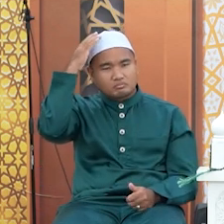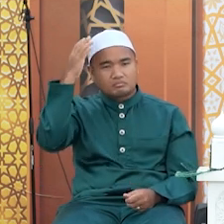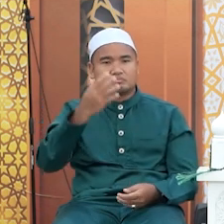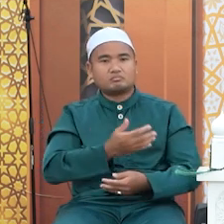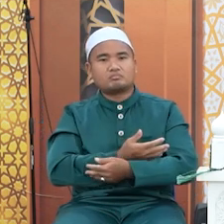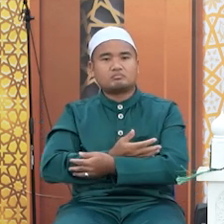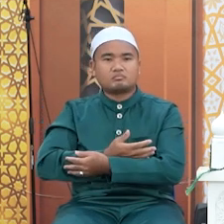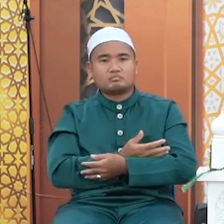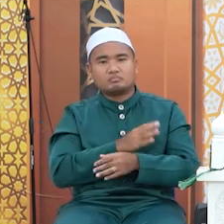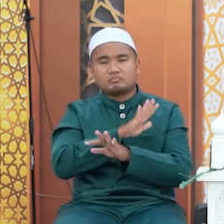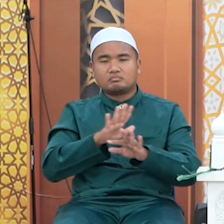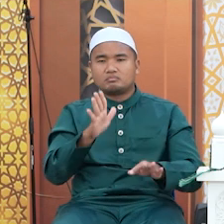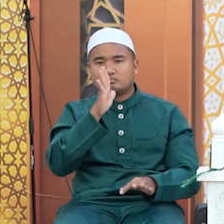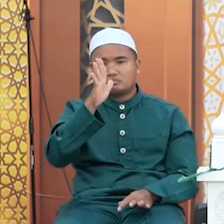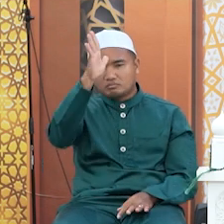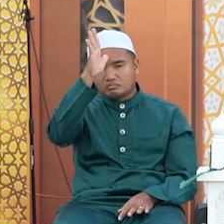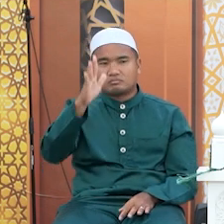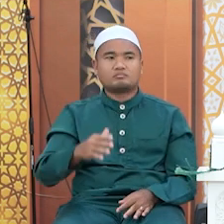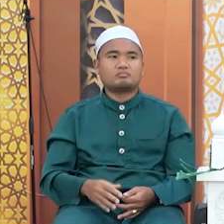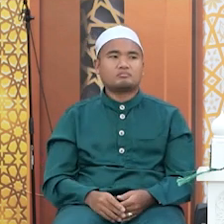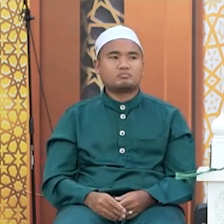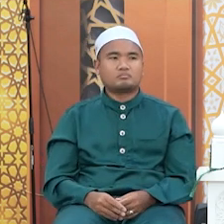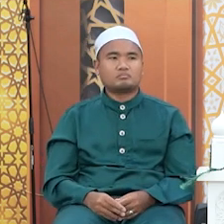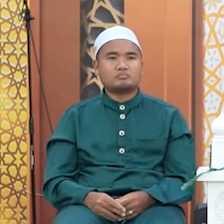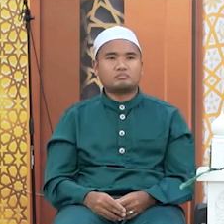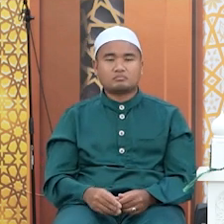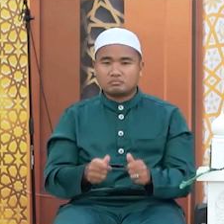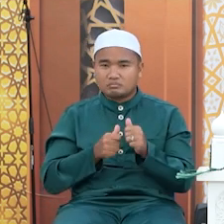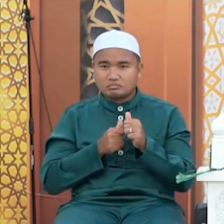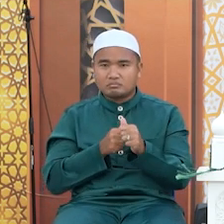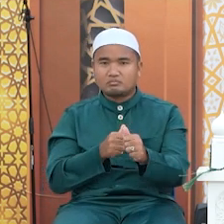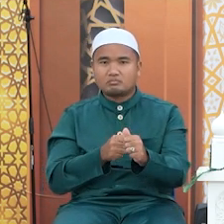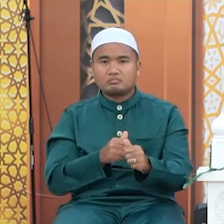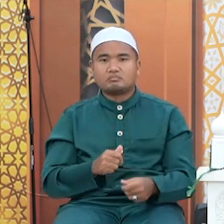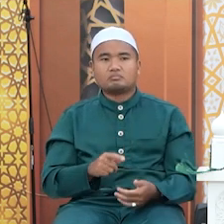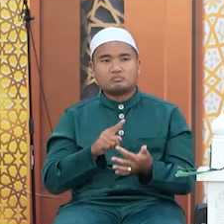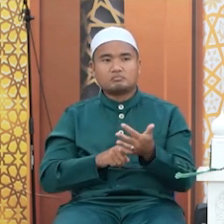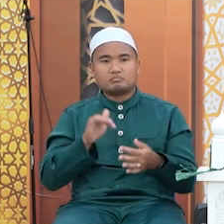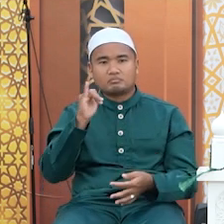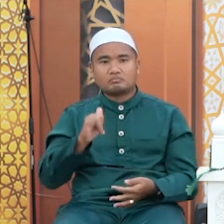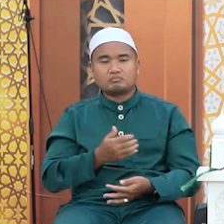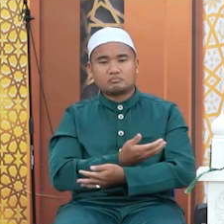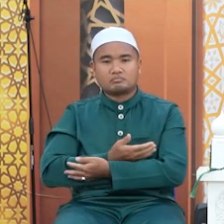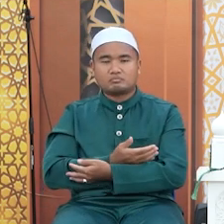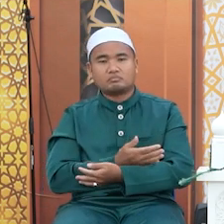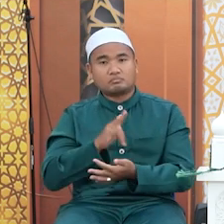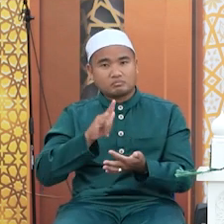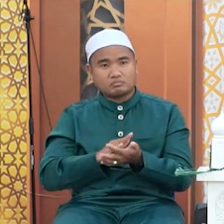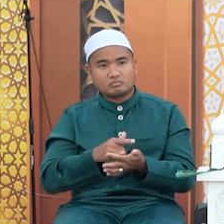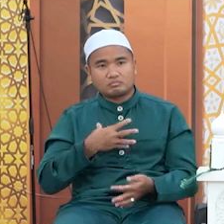bahasa saya resmi tak, bahasa budak, cara budak. Apa dia minat. Ada seorang budak tu digelar sebagai Abah Umair.